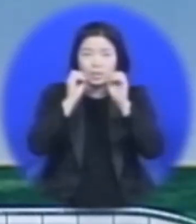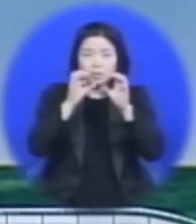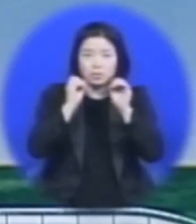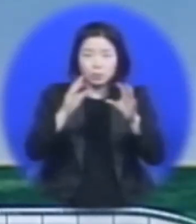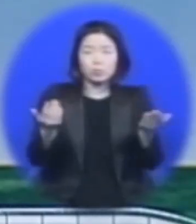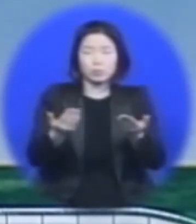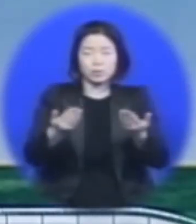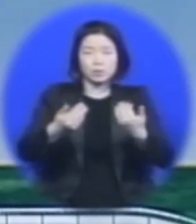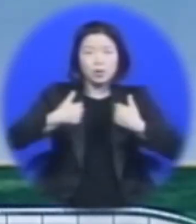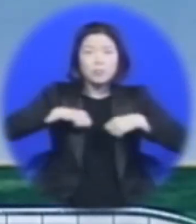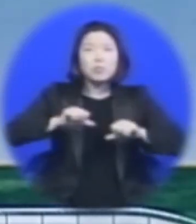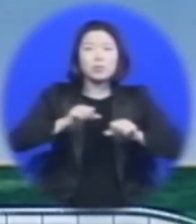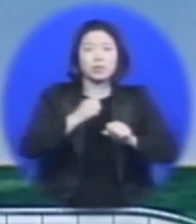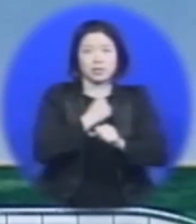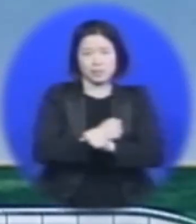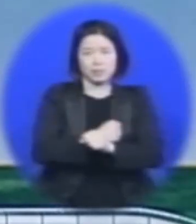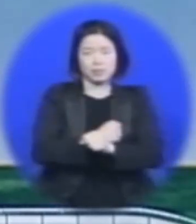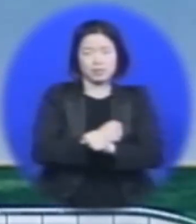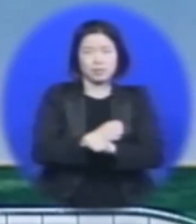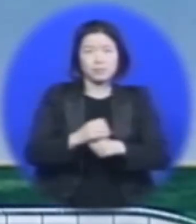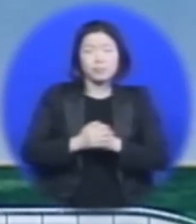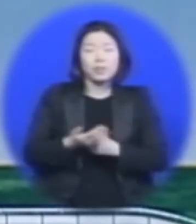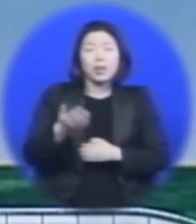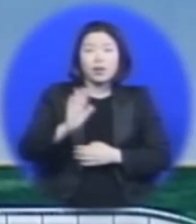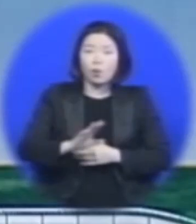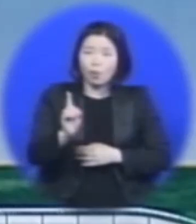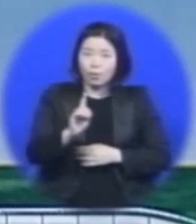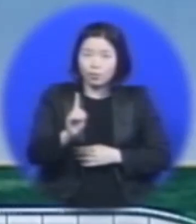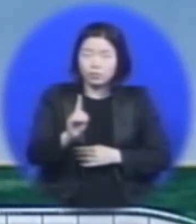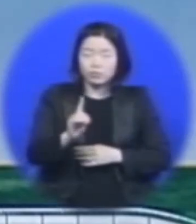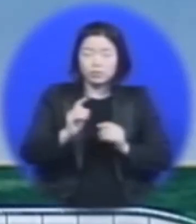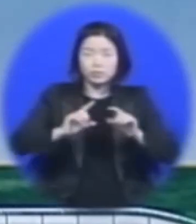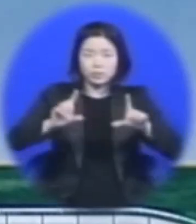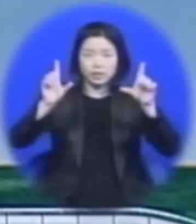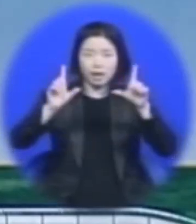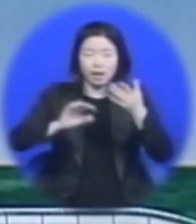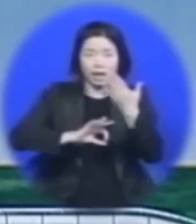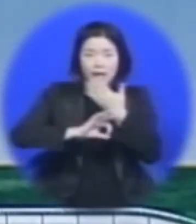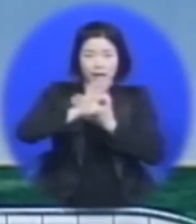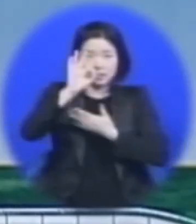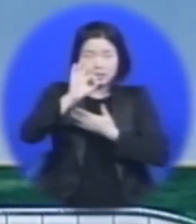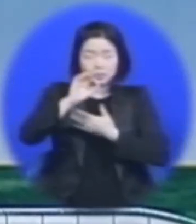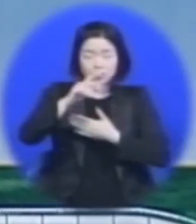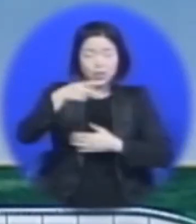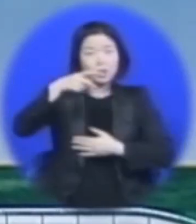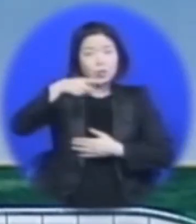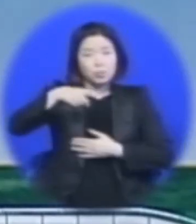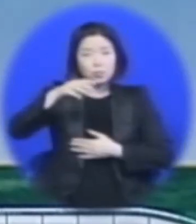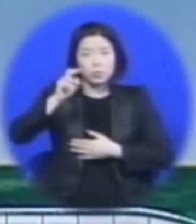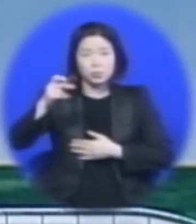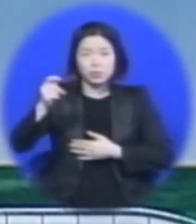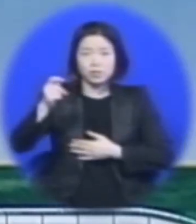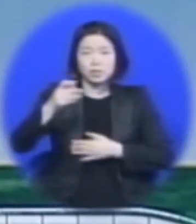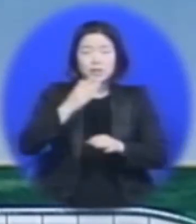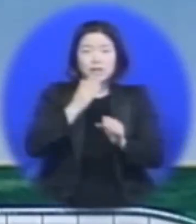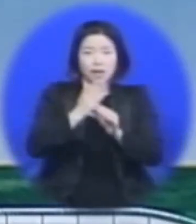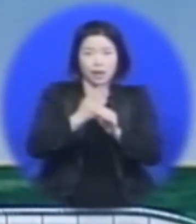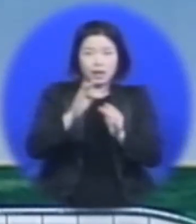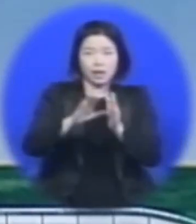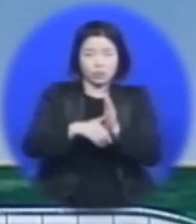포기를 했었습니다 근데 어느 날 아 아침에 큐티를 하는데 아이 언어